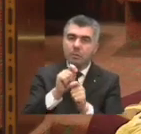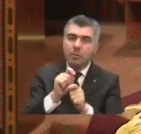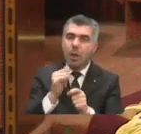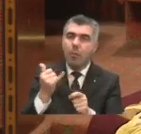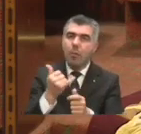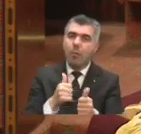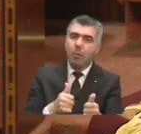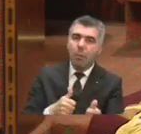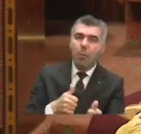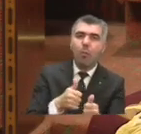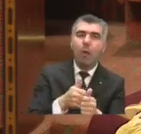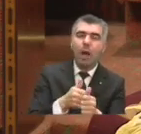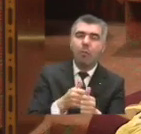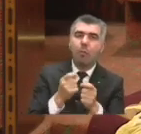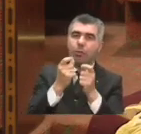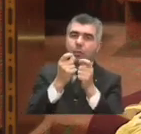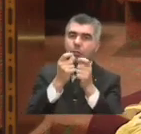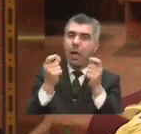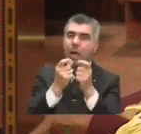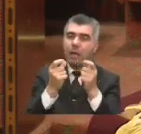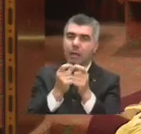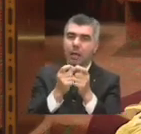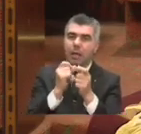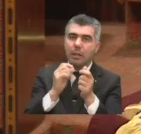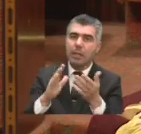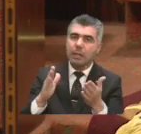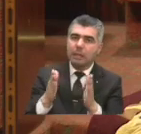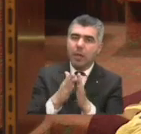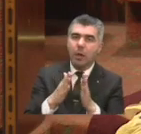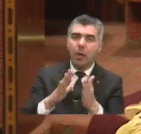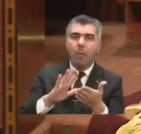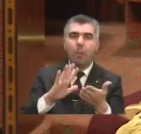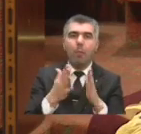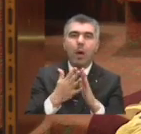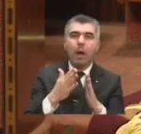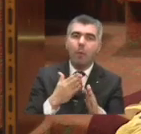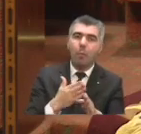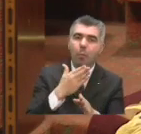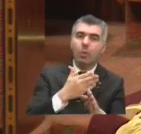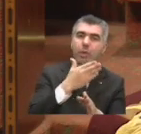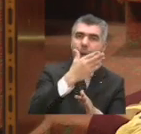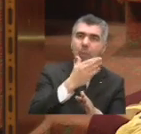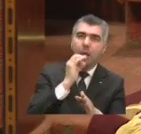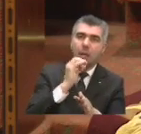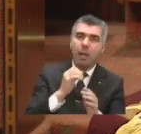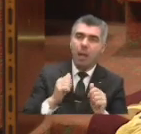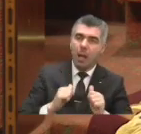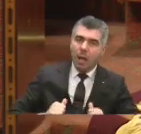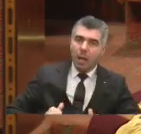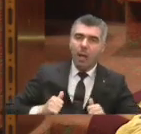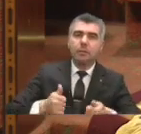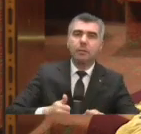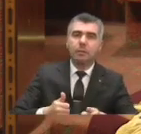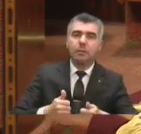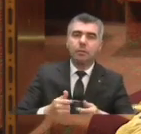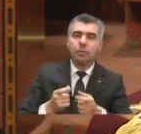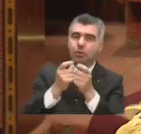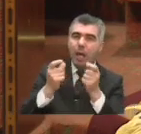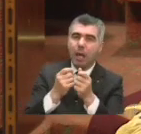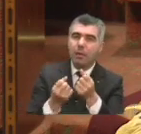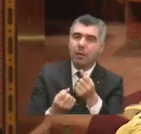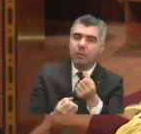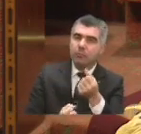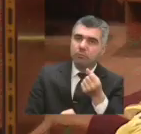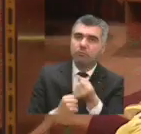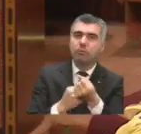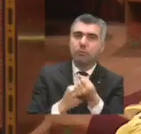مواكبة للشركات الصغرى والمتوسطة في المستقبل في هذه الدينامية ديال الاستثمار اللي بغيناه